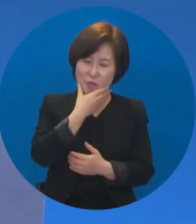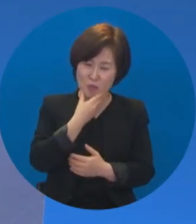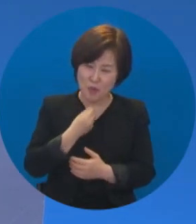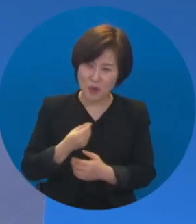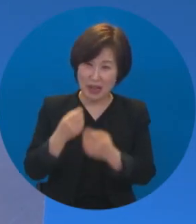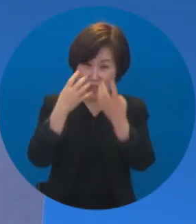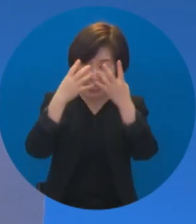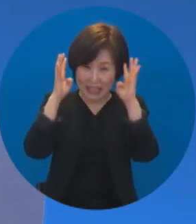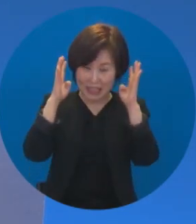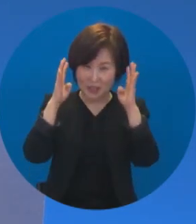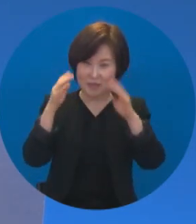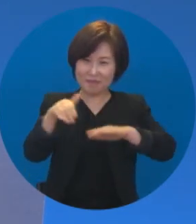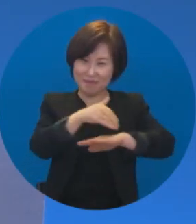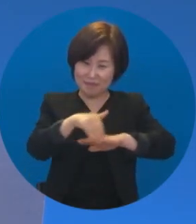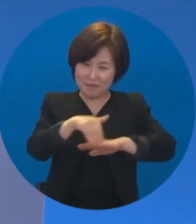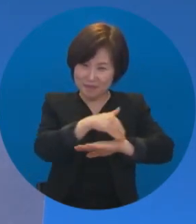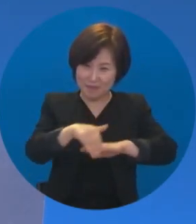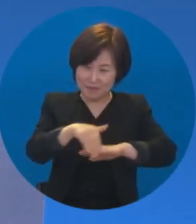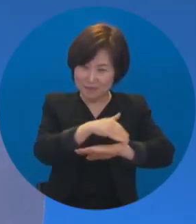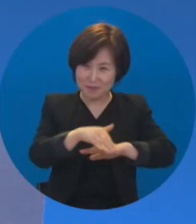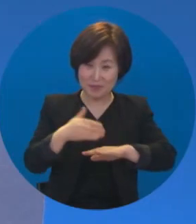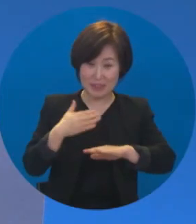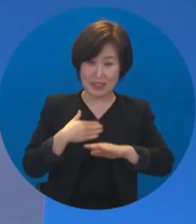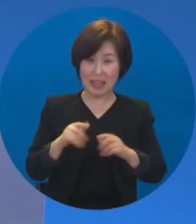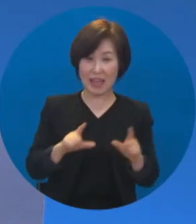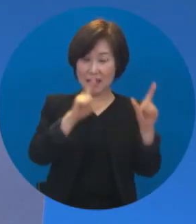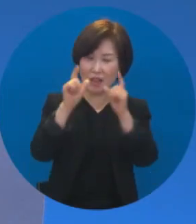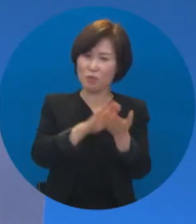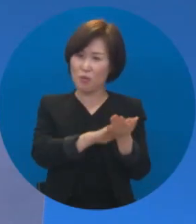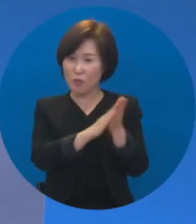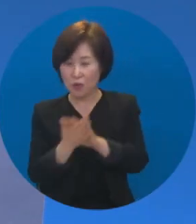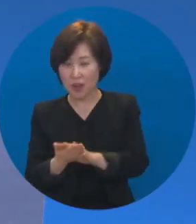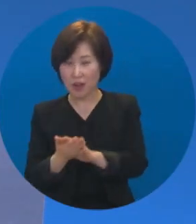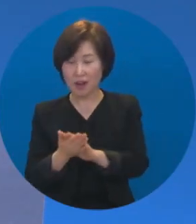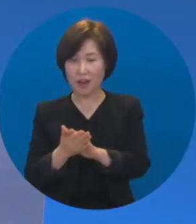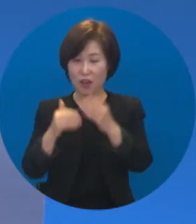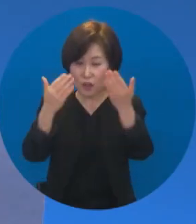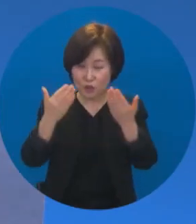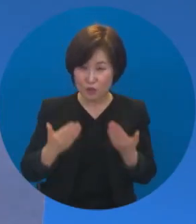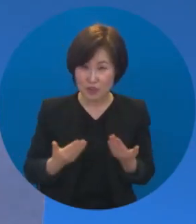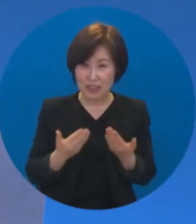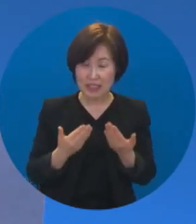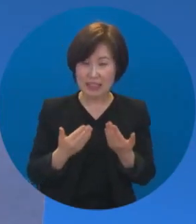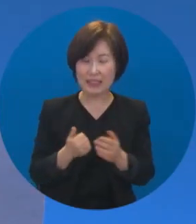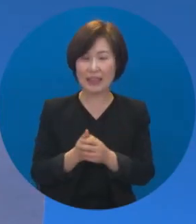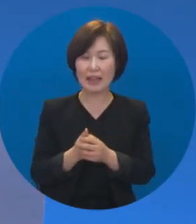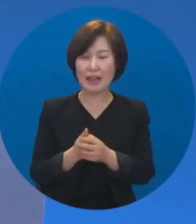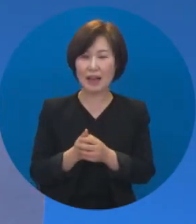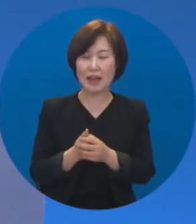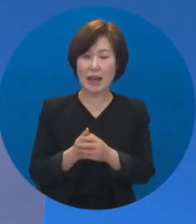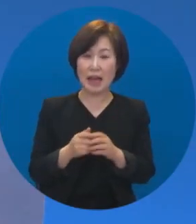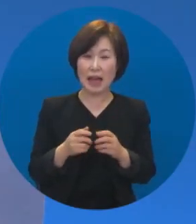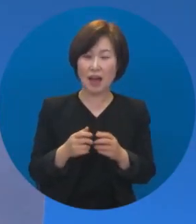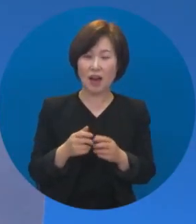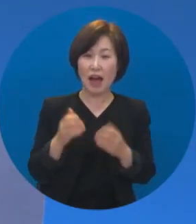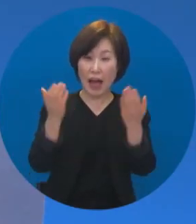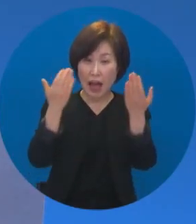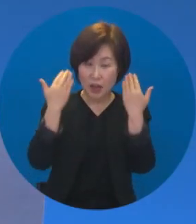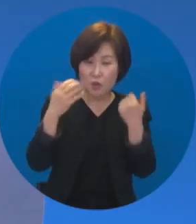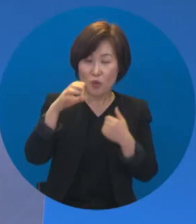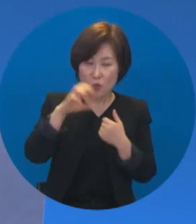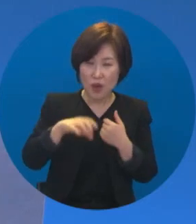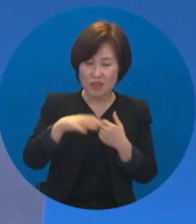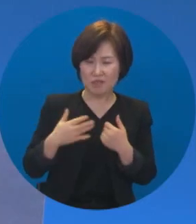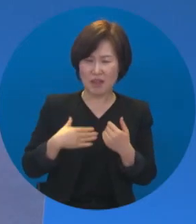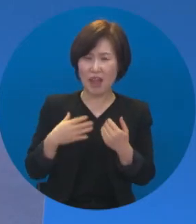보내고 저는 제 삶을 바꾸신 하나님께 보답하는 마음으로 캠퍼스 자비량 선교사로 헌신했습니다.